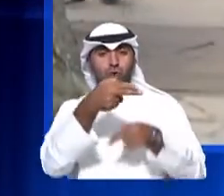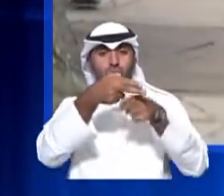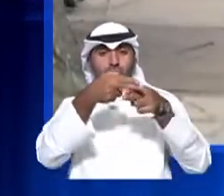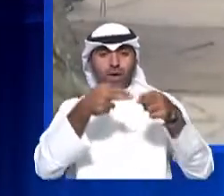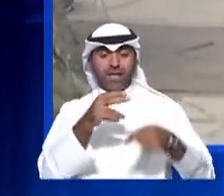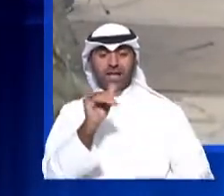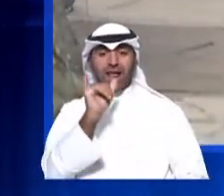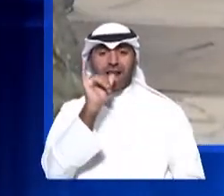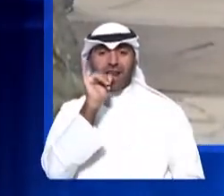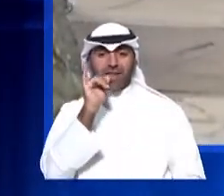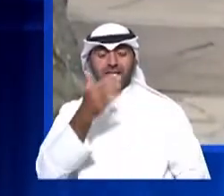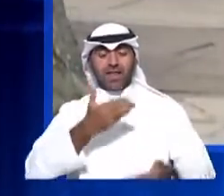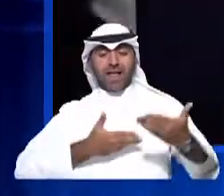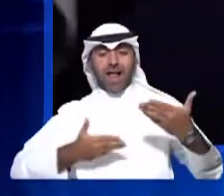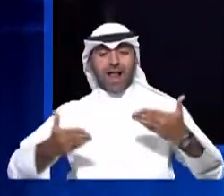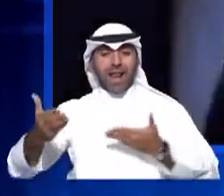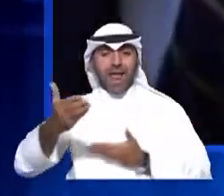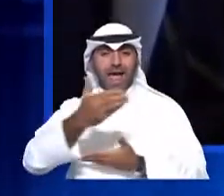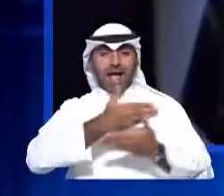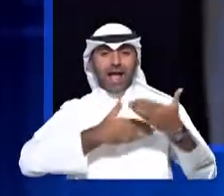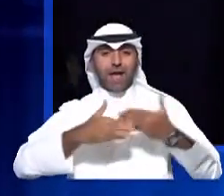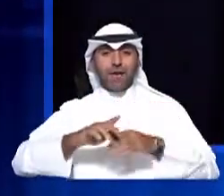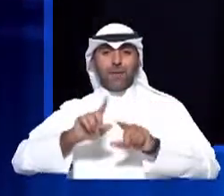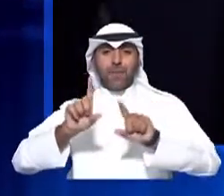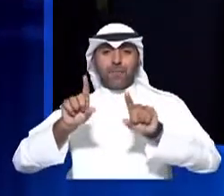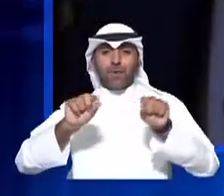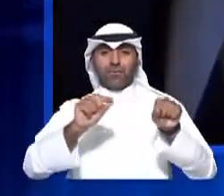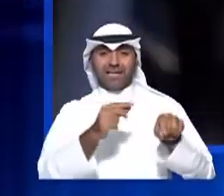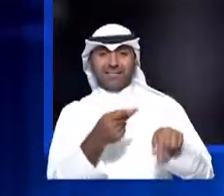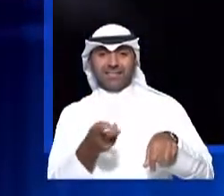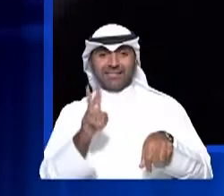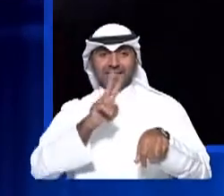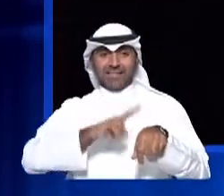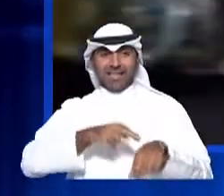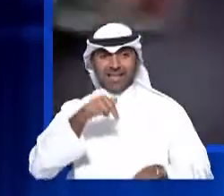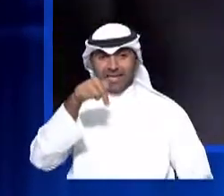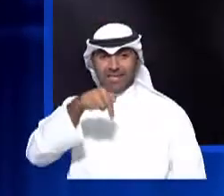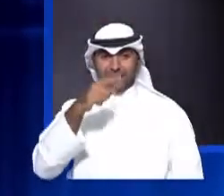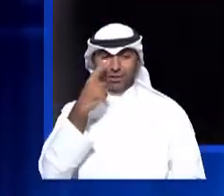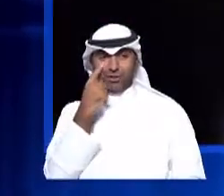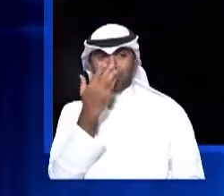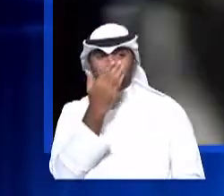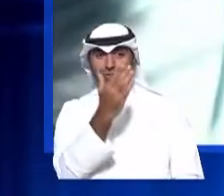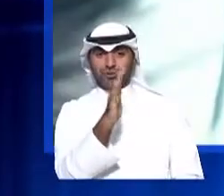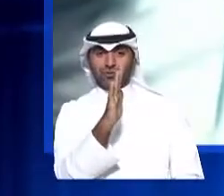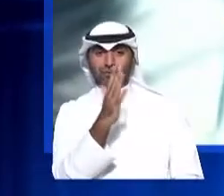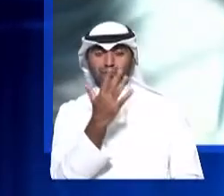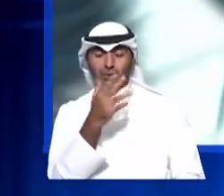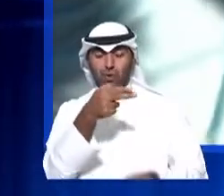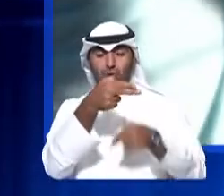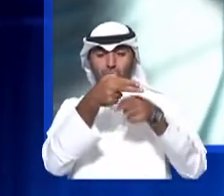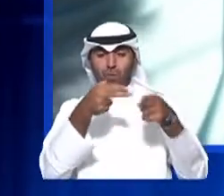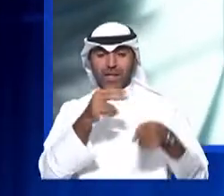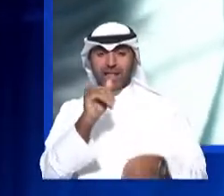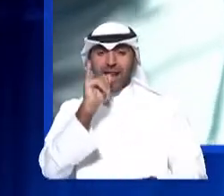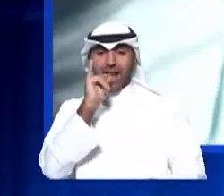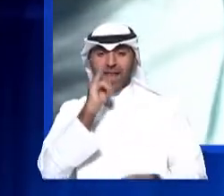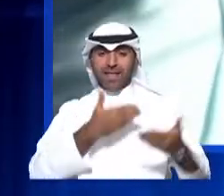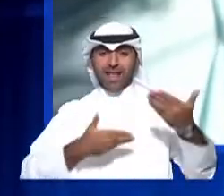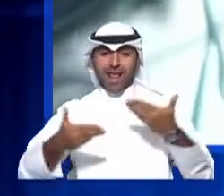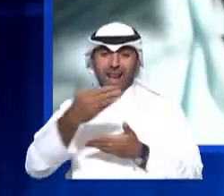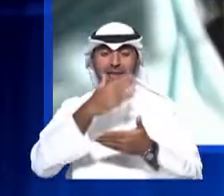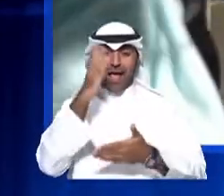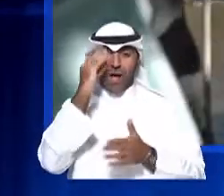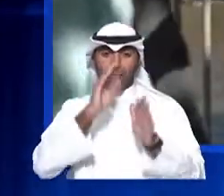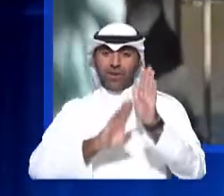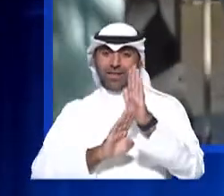ودورها البارز في ترسيخ هذه العلاقات الاستراتيجية التاريخية بين البلدين والشعبين الصديقين.